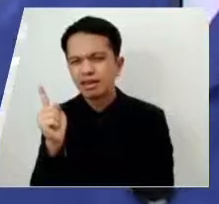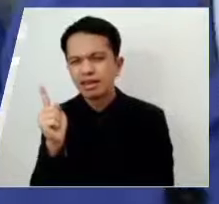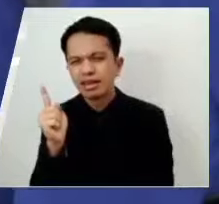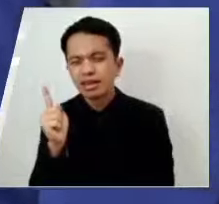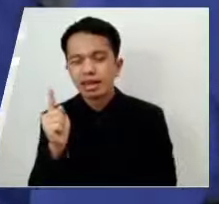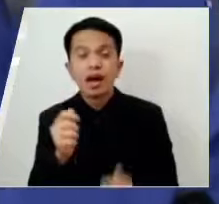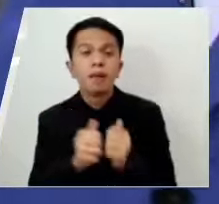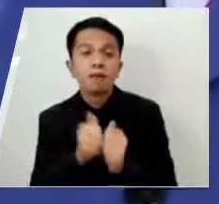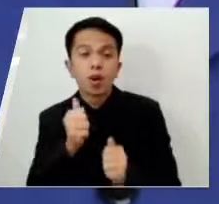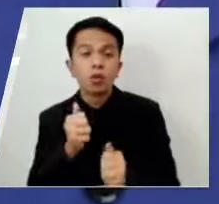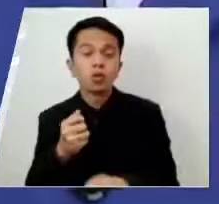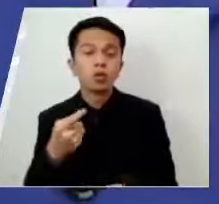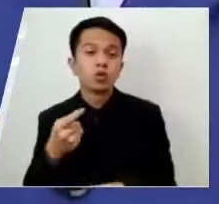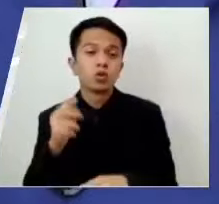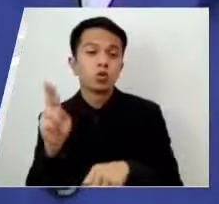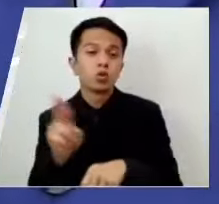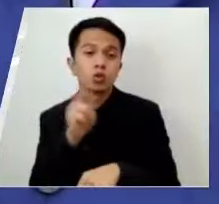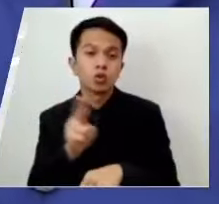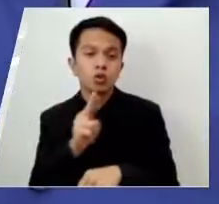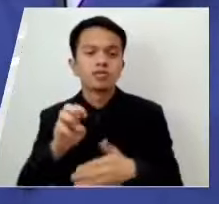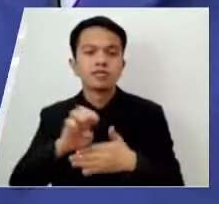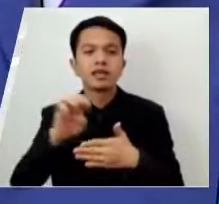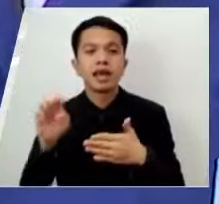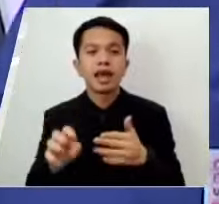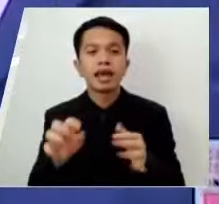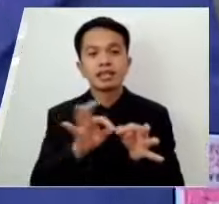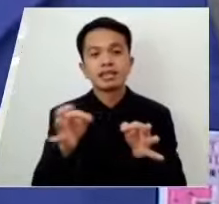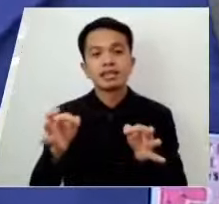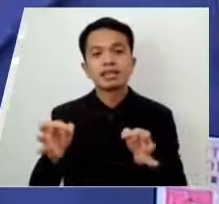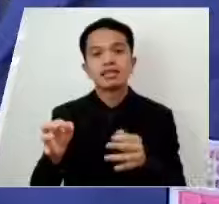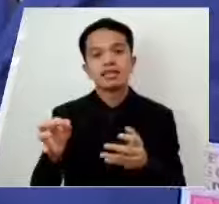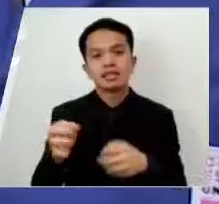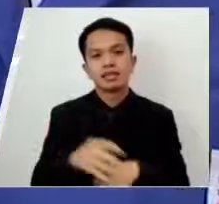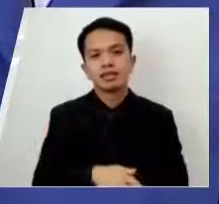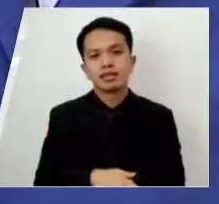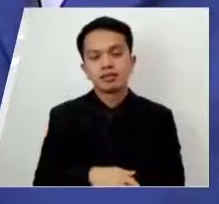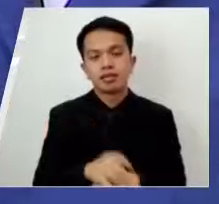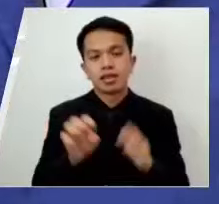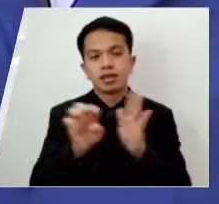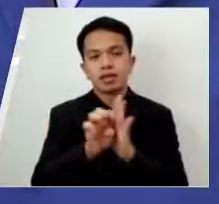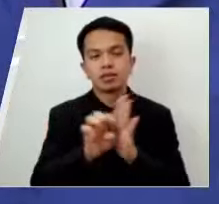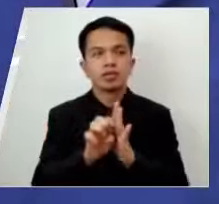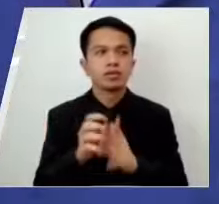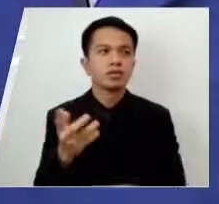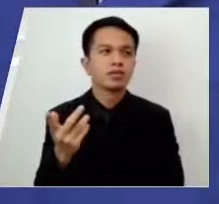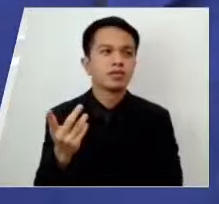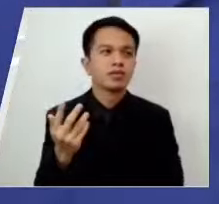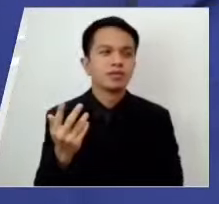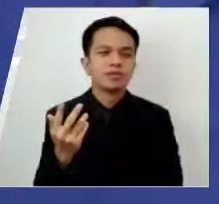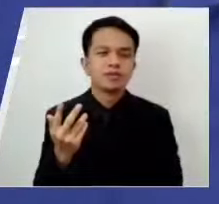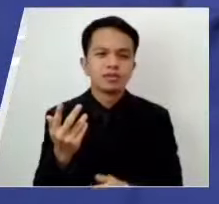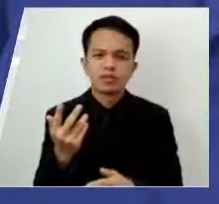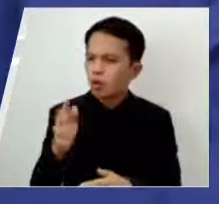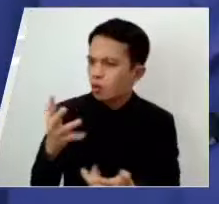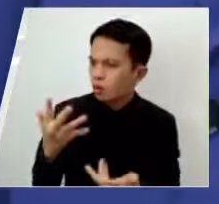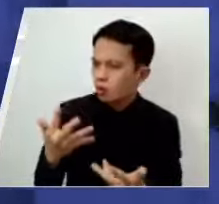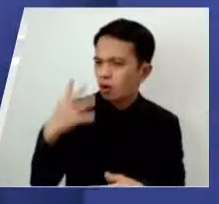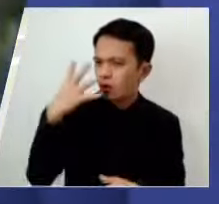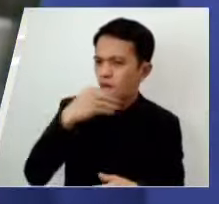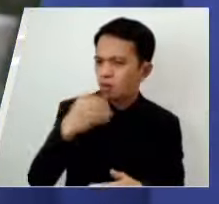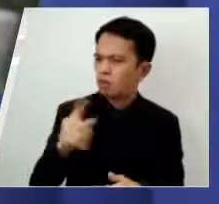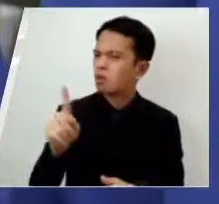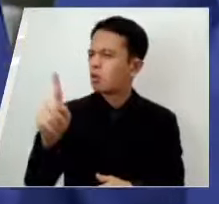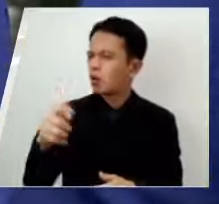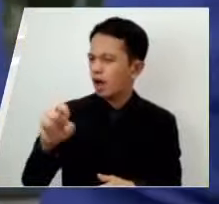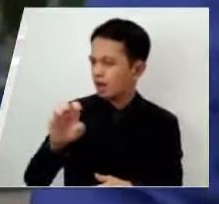siya every end of the sentence kasi siya. Like, kunyari, uy, ang ganda mo ah. Isang A nga dyan.